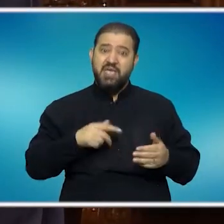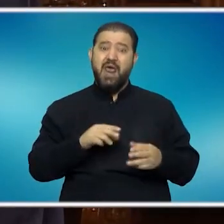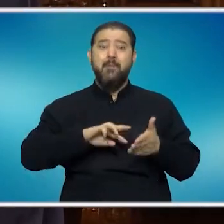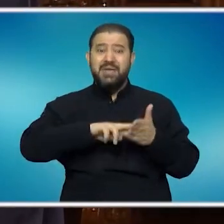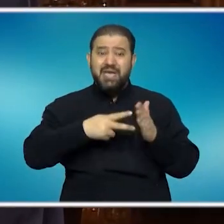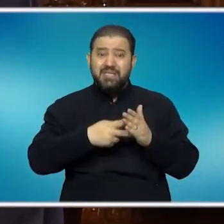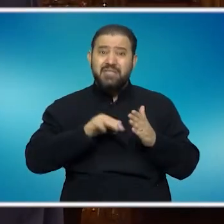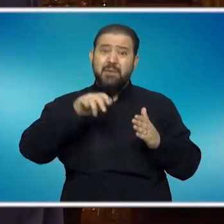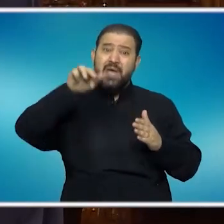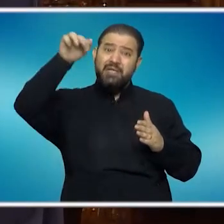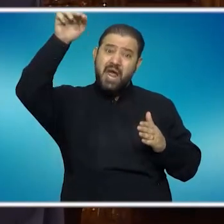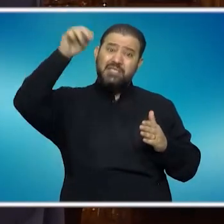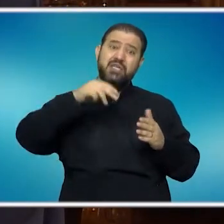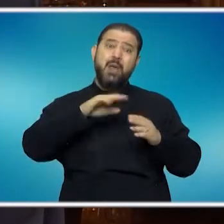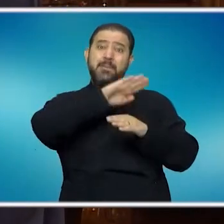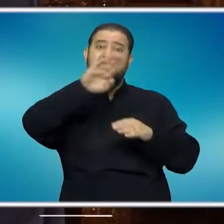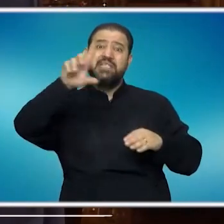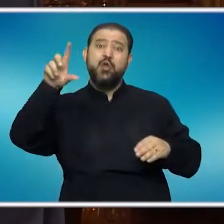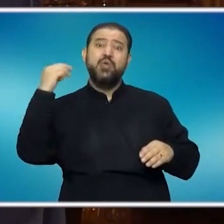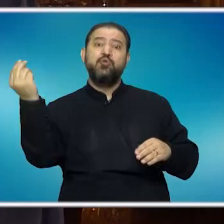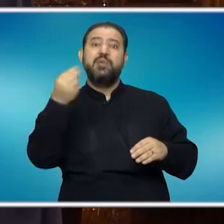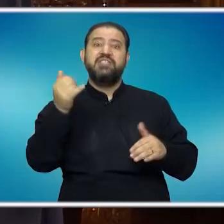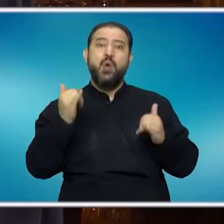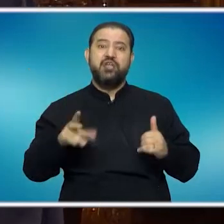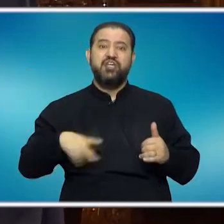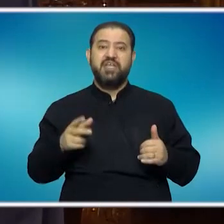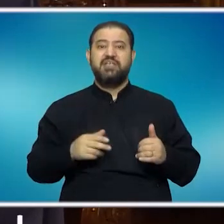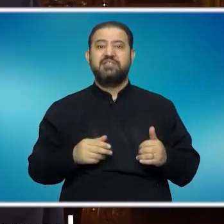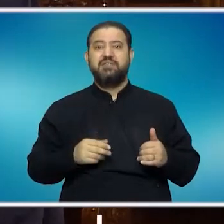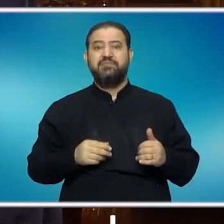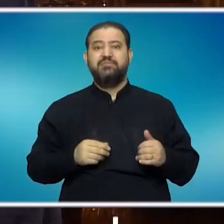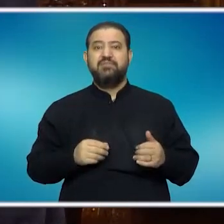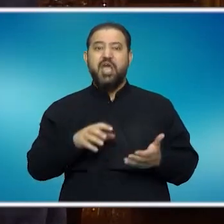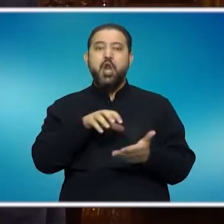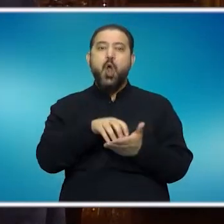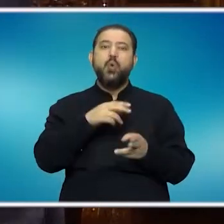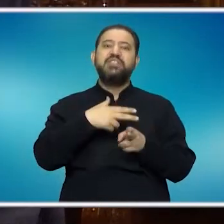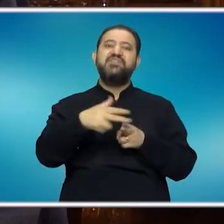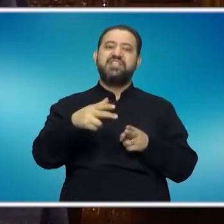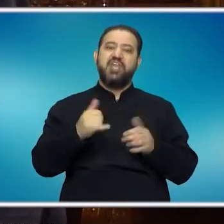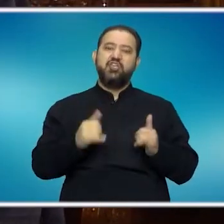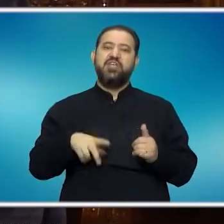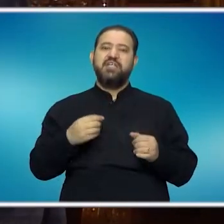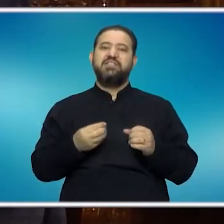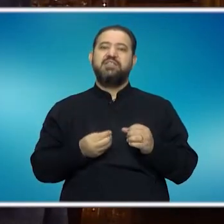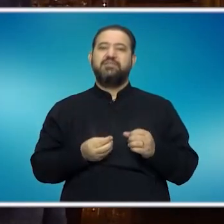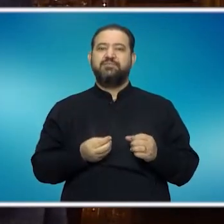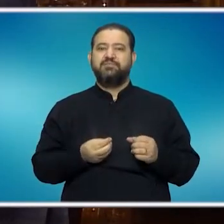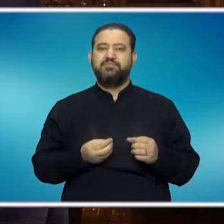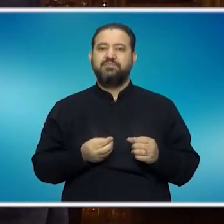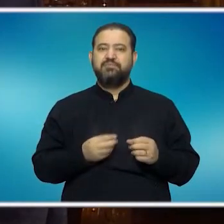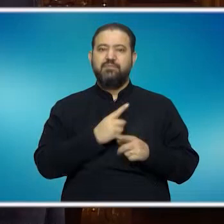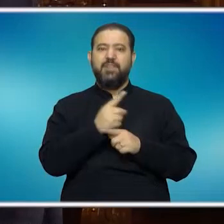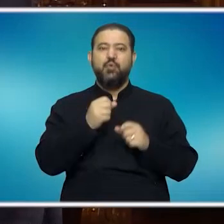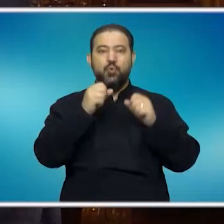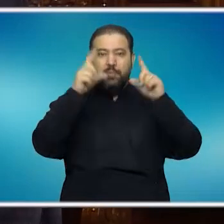capabil să intre în împărăția lui Dumnezeu. Înțelegeți? Asta este destinația sfințeniei. Asta e măreția omului care decurge